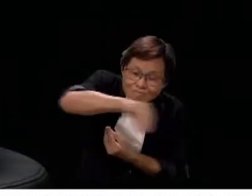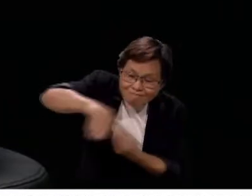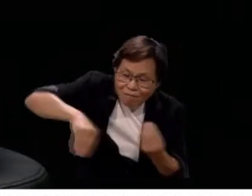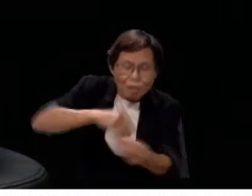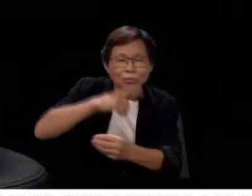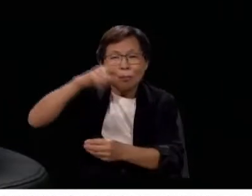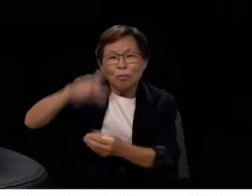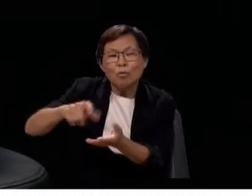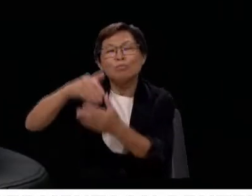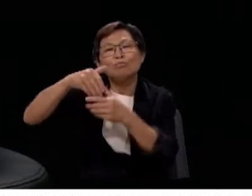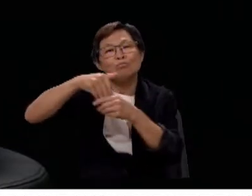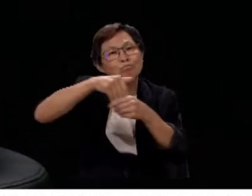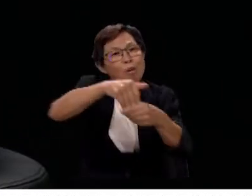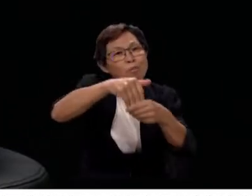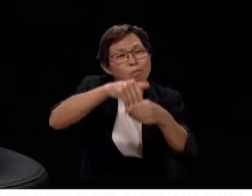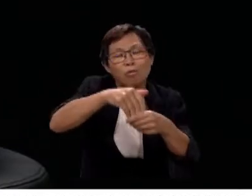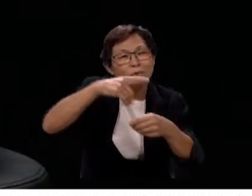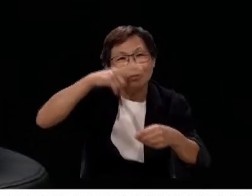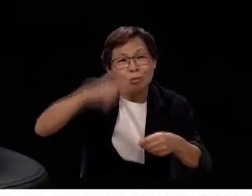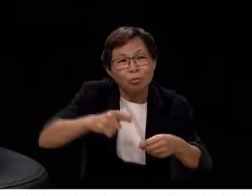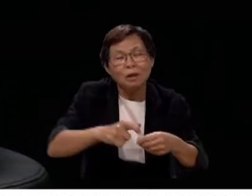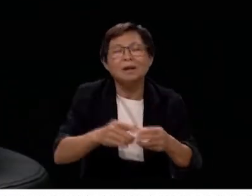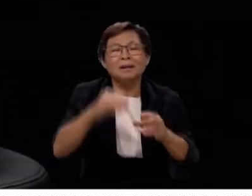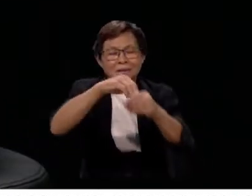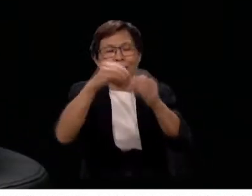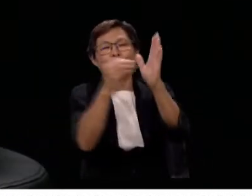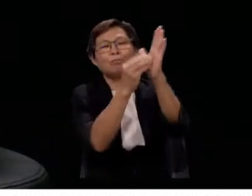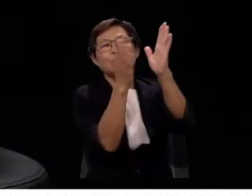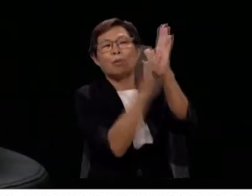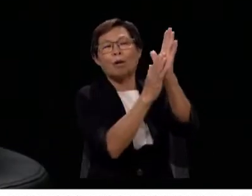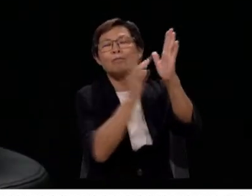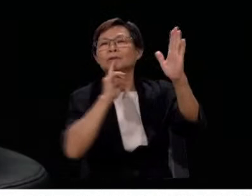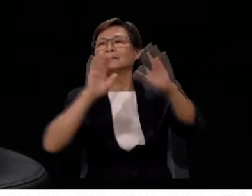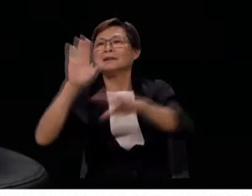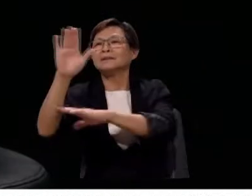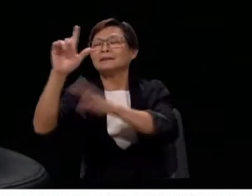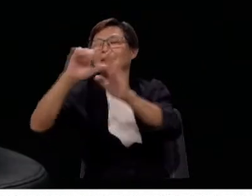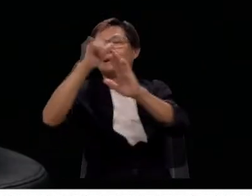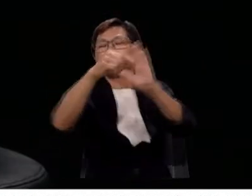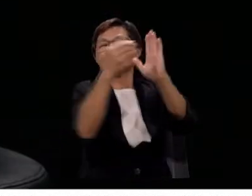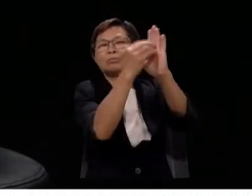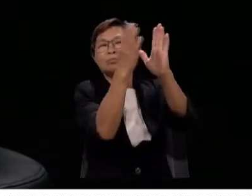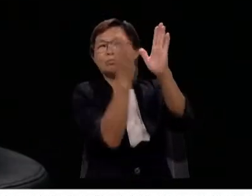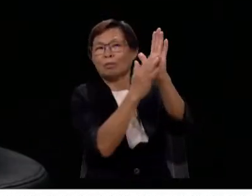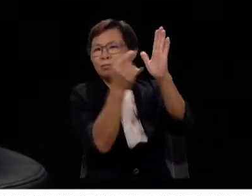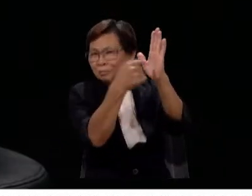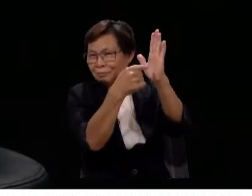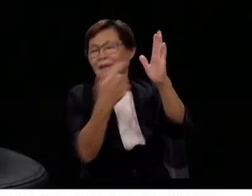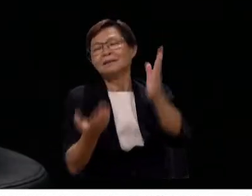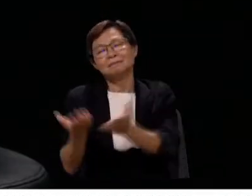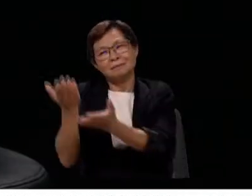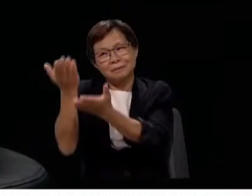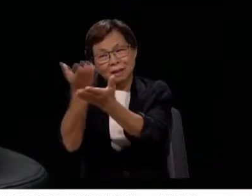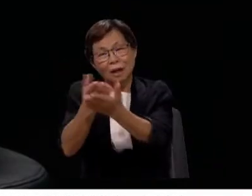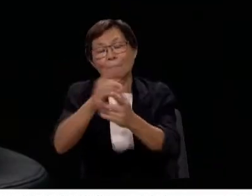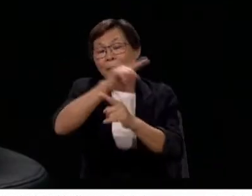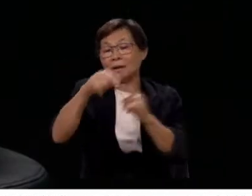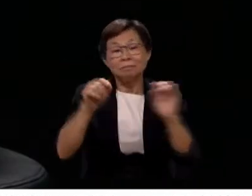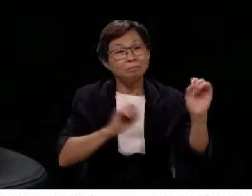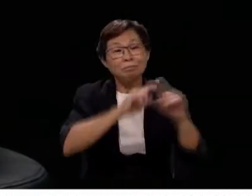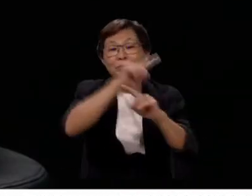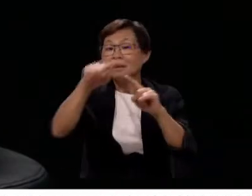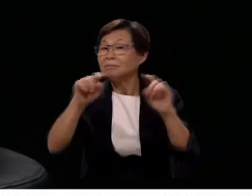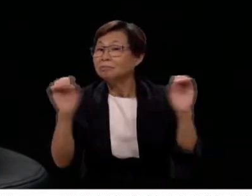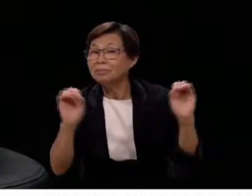ada membayar dividen sebuah itu akan terkandung dalam perjanjian itu native SMP mana yang baik ke cadangkan jadi bila tiada